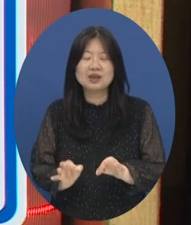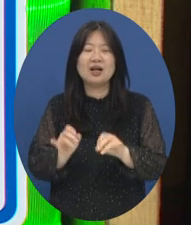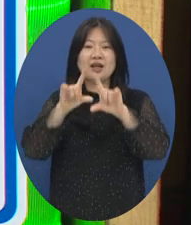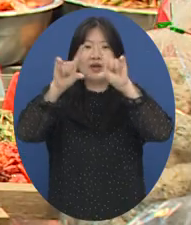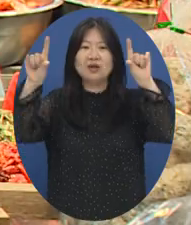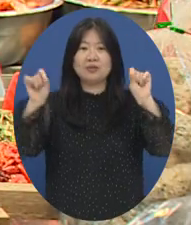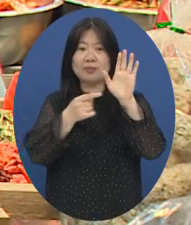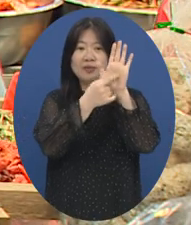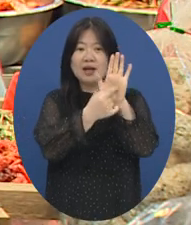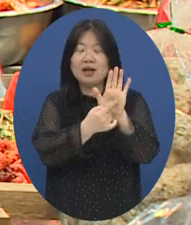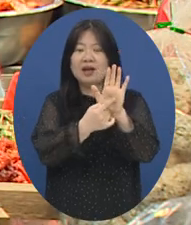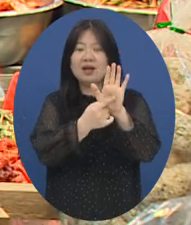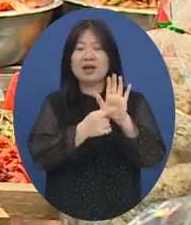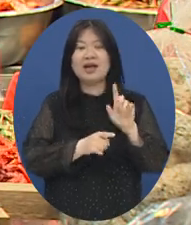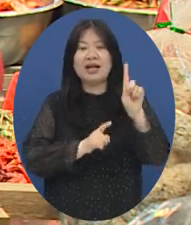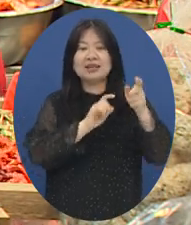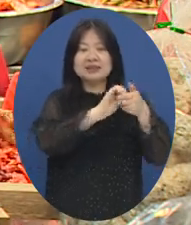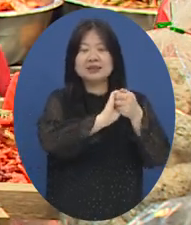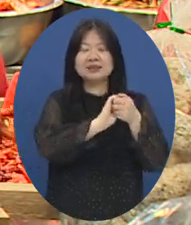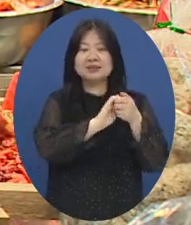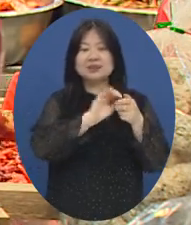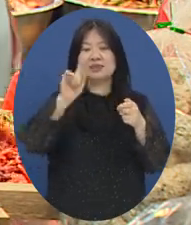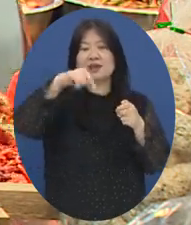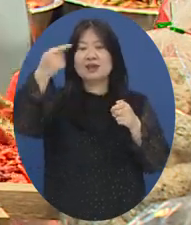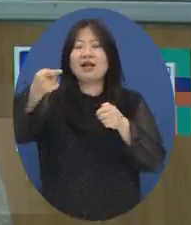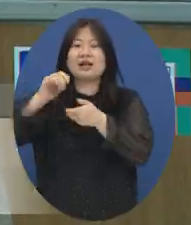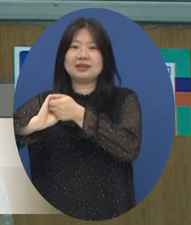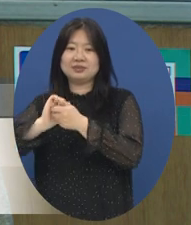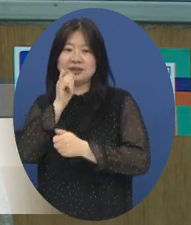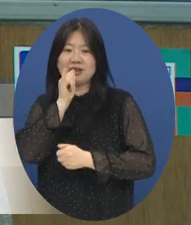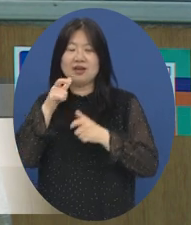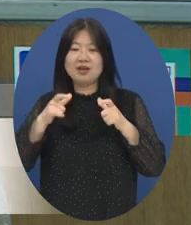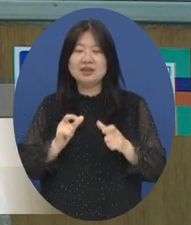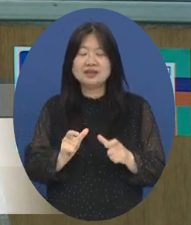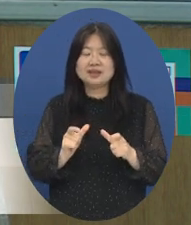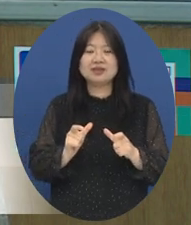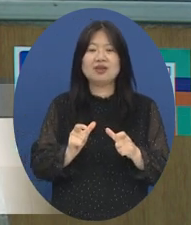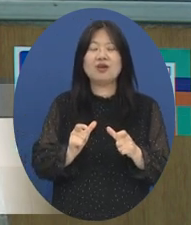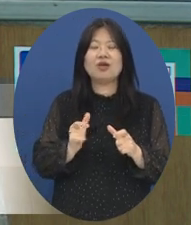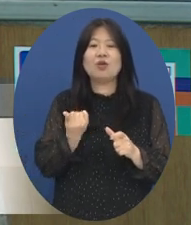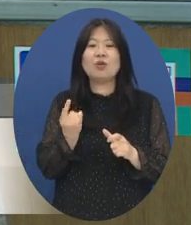한집 걸러 한집 꼴입니다 # 4 시스템